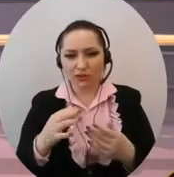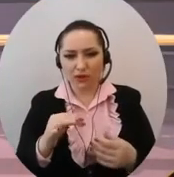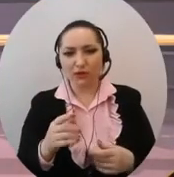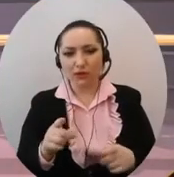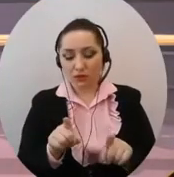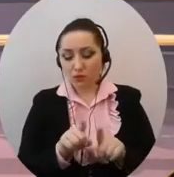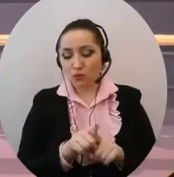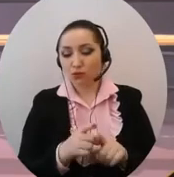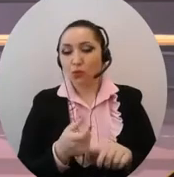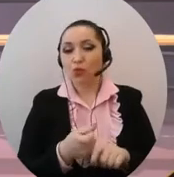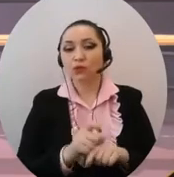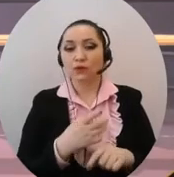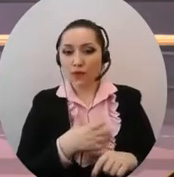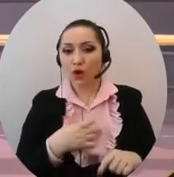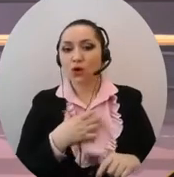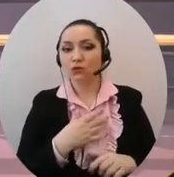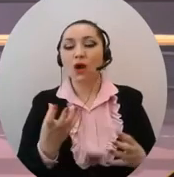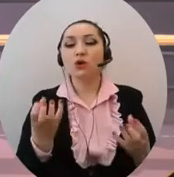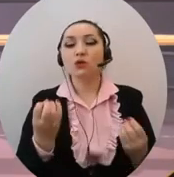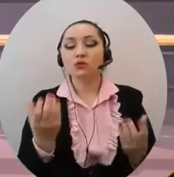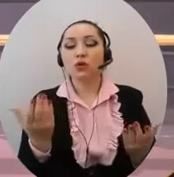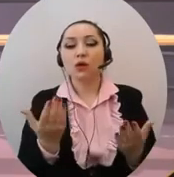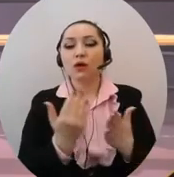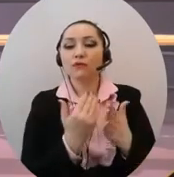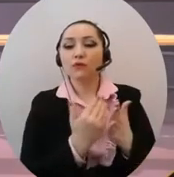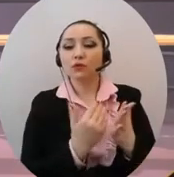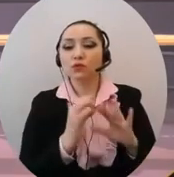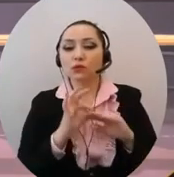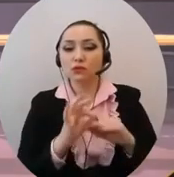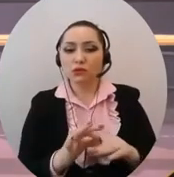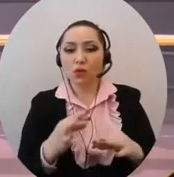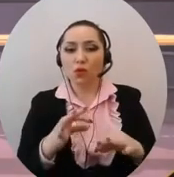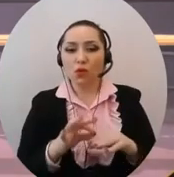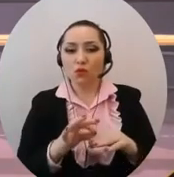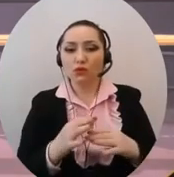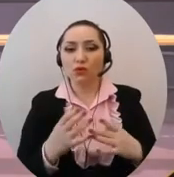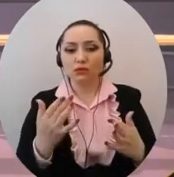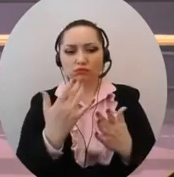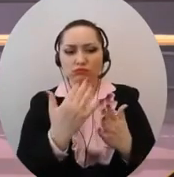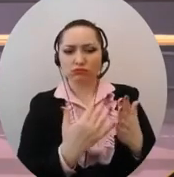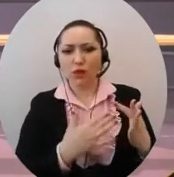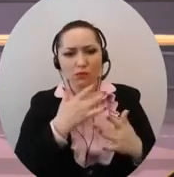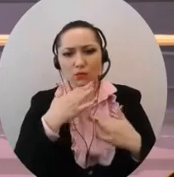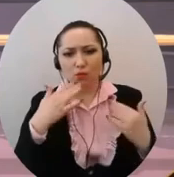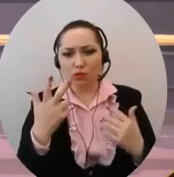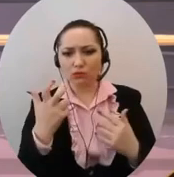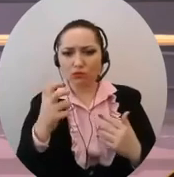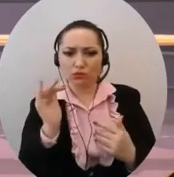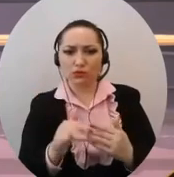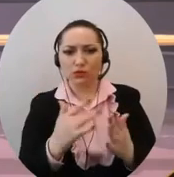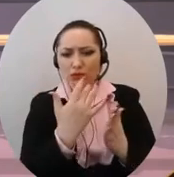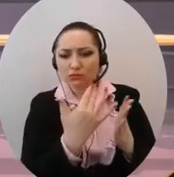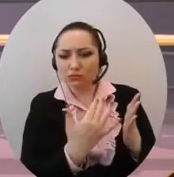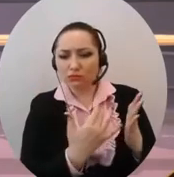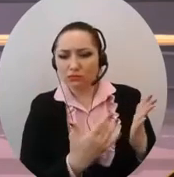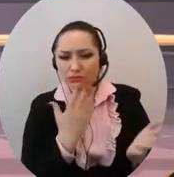важно. Какие еще функции несет кожа? На ней очень много рецепторов, до 300 тысяч рецепторов только